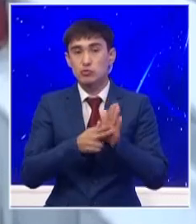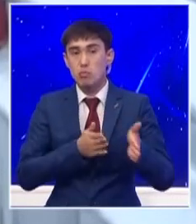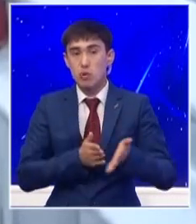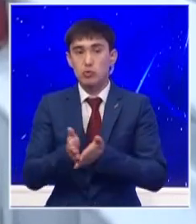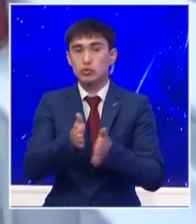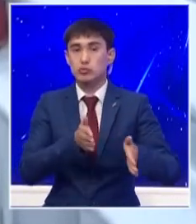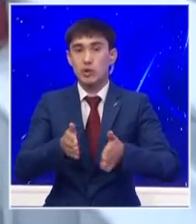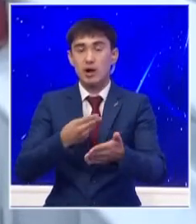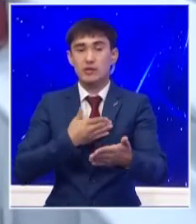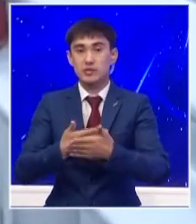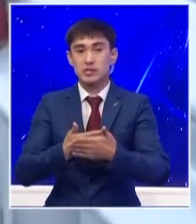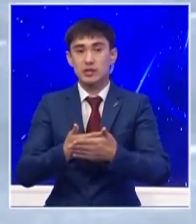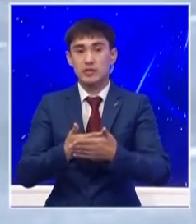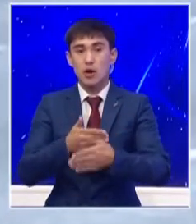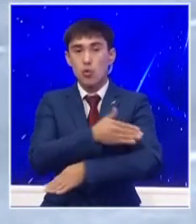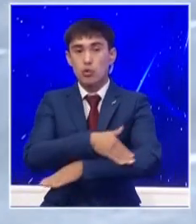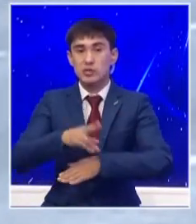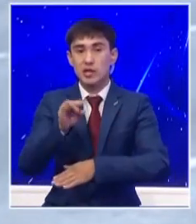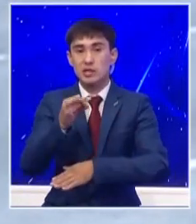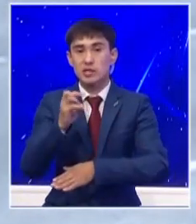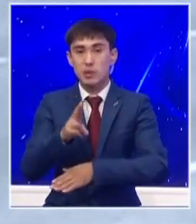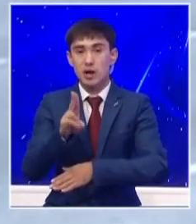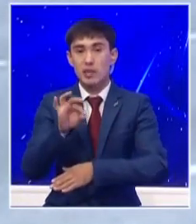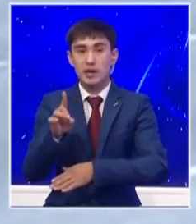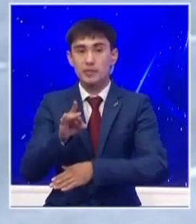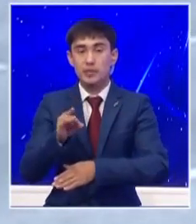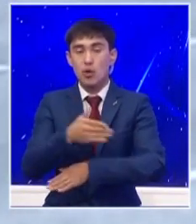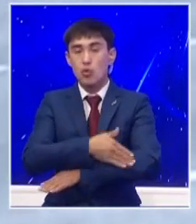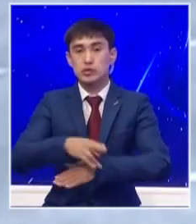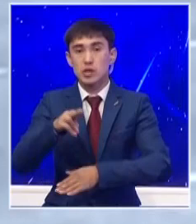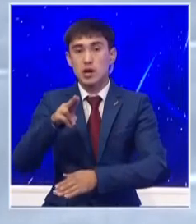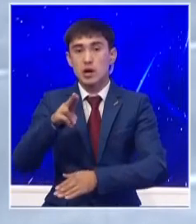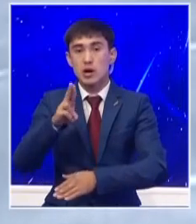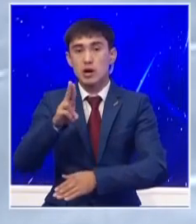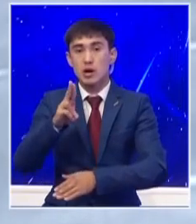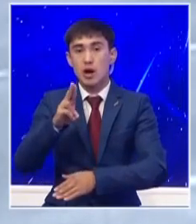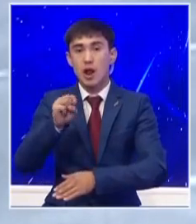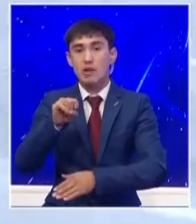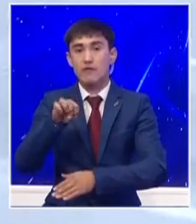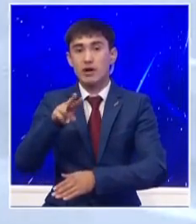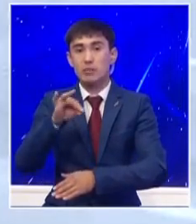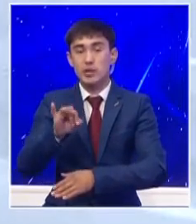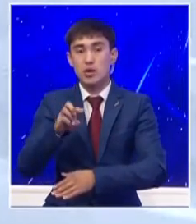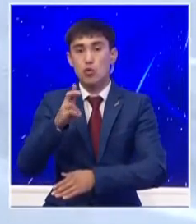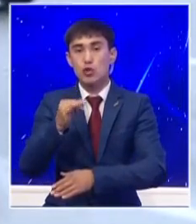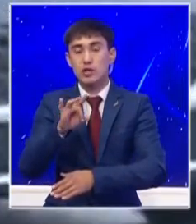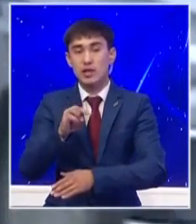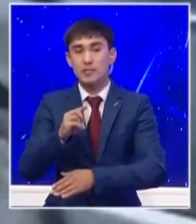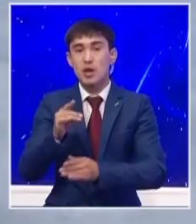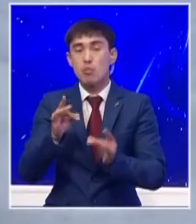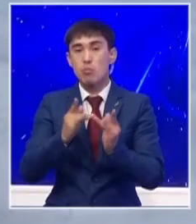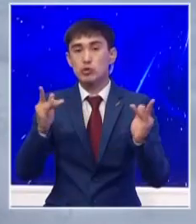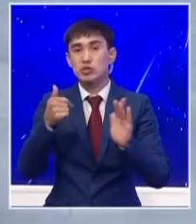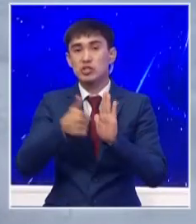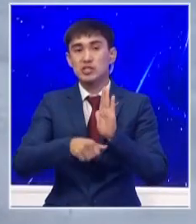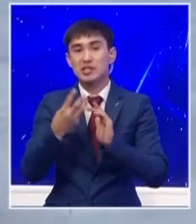путепровод активизирует трафик на улице Кирей-Жанибек, Кандар, проспектами Аль-Фараби и Улы-Дала. Мост протяженностью 653 метра